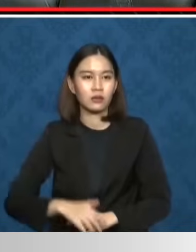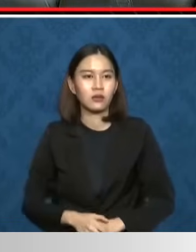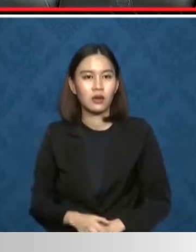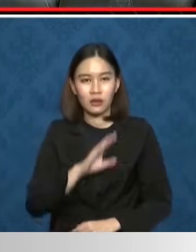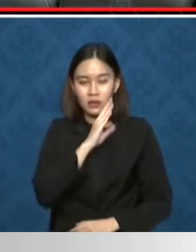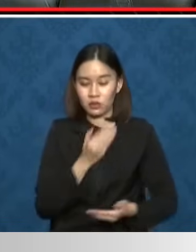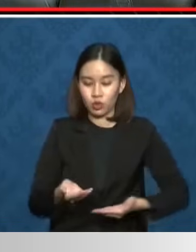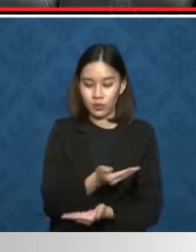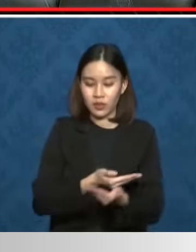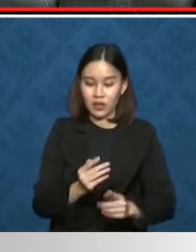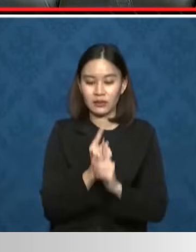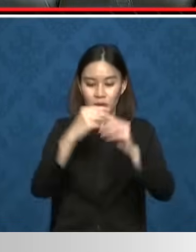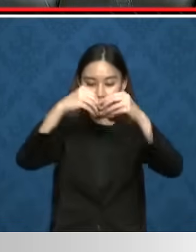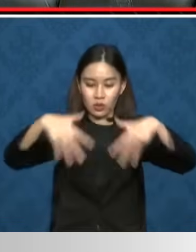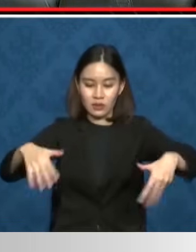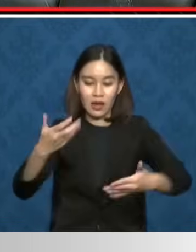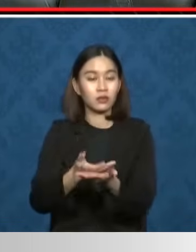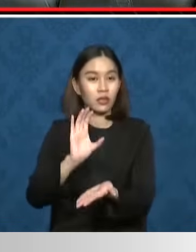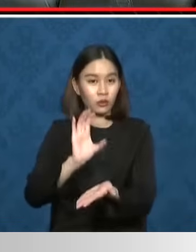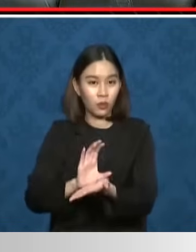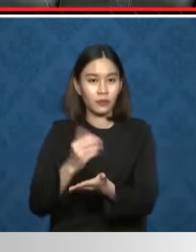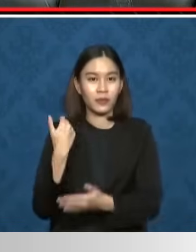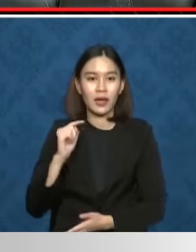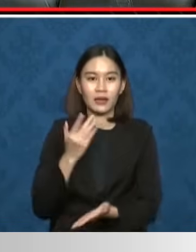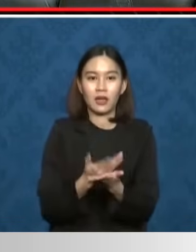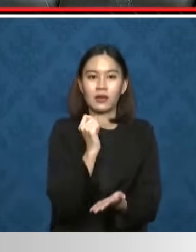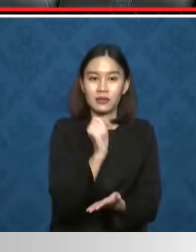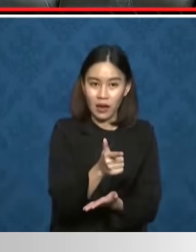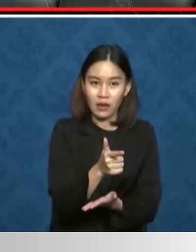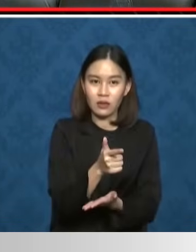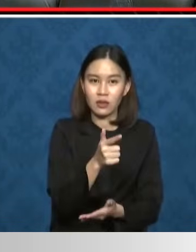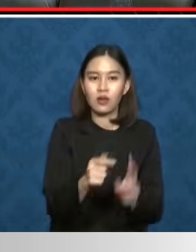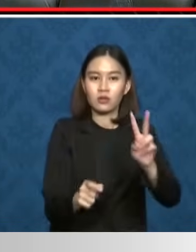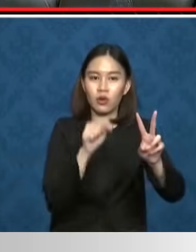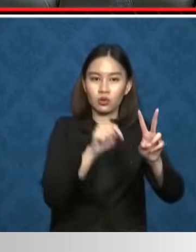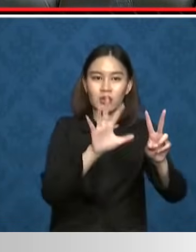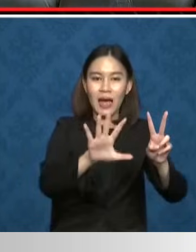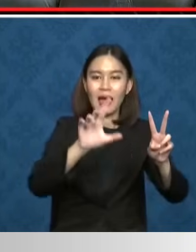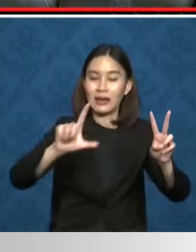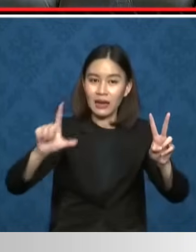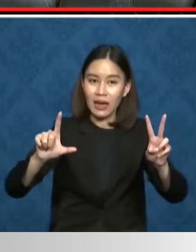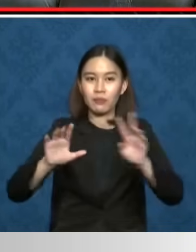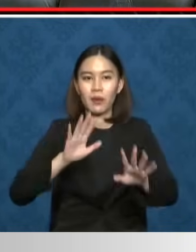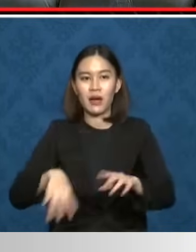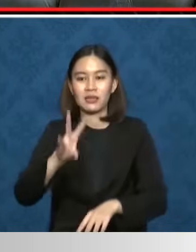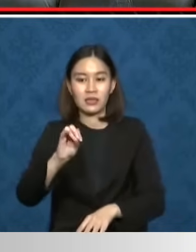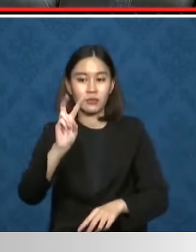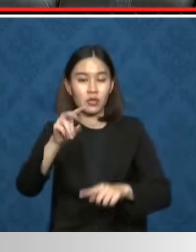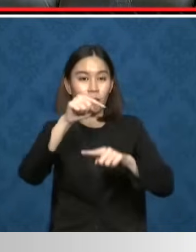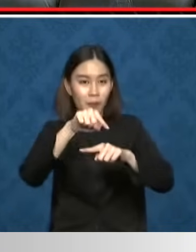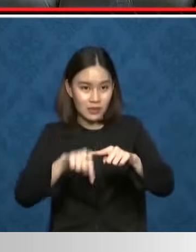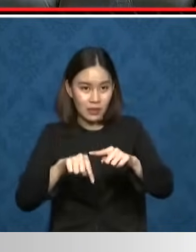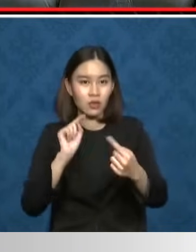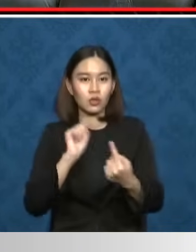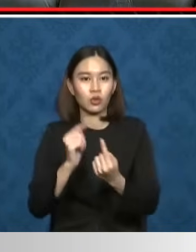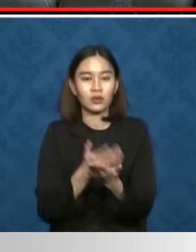ากเราพิจารณาตามโครงสร้างงบประมาณครับพบว่าส่วนใหญ่เป็นรายจ่ายประจํา 2.5 ล้านล้านบาทหรือคิดเป็นประมาณ 72% ส